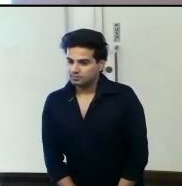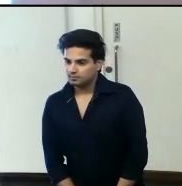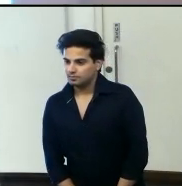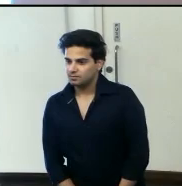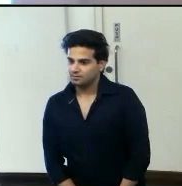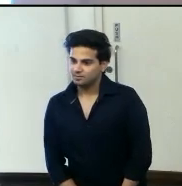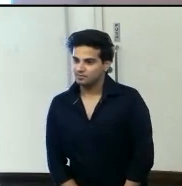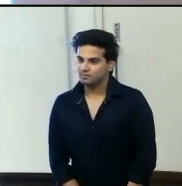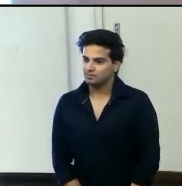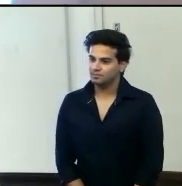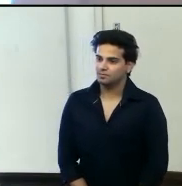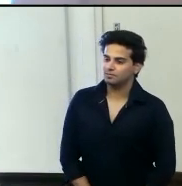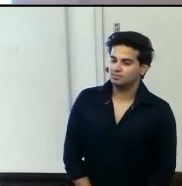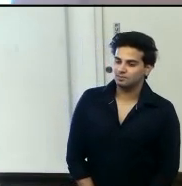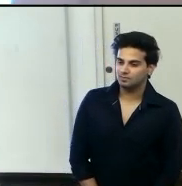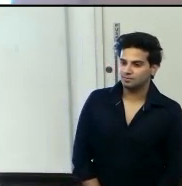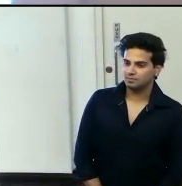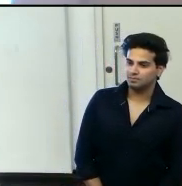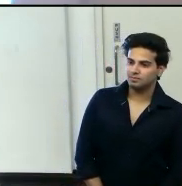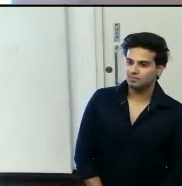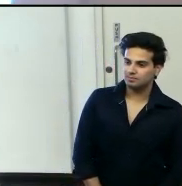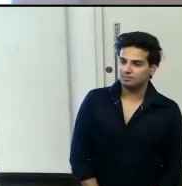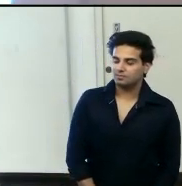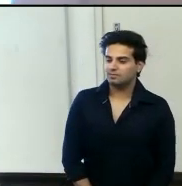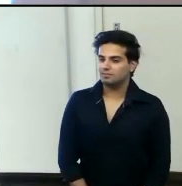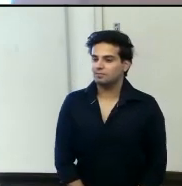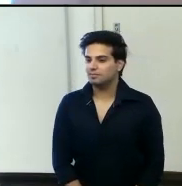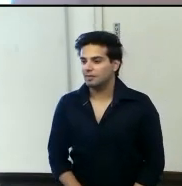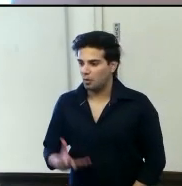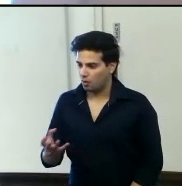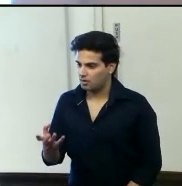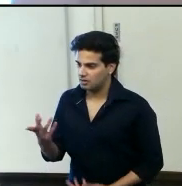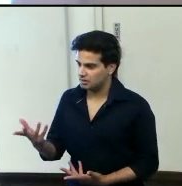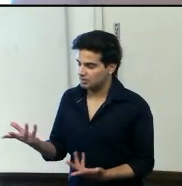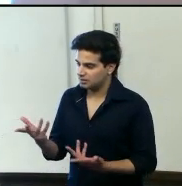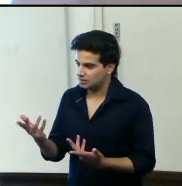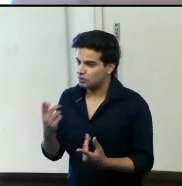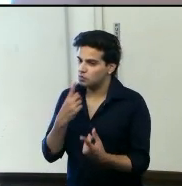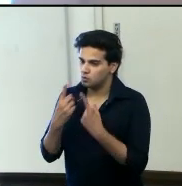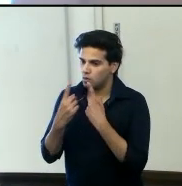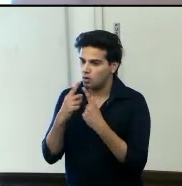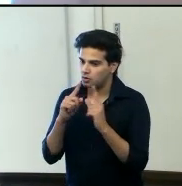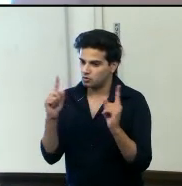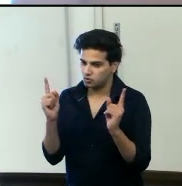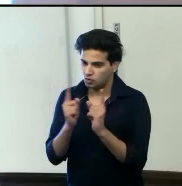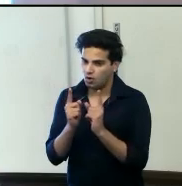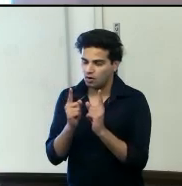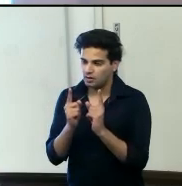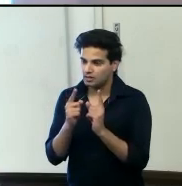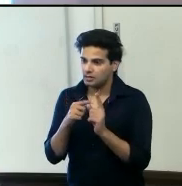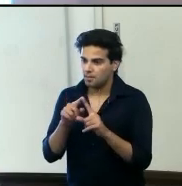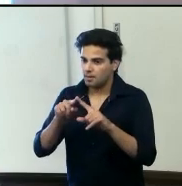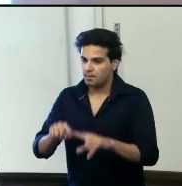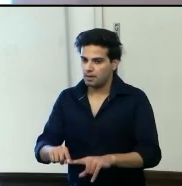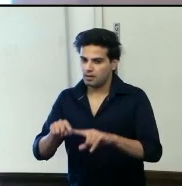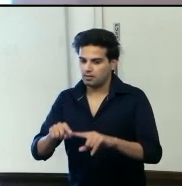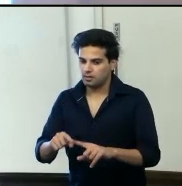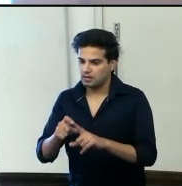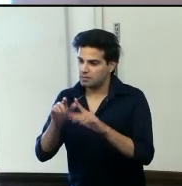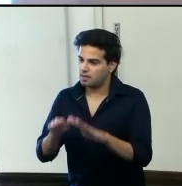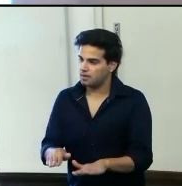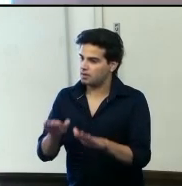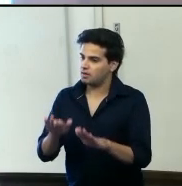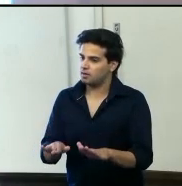ಬೇಕಾದಷ್ಟು ಮೀಡಿಯಮ್ಸಲ್ಲಿ ಕೆಲಸ ಮಾಡಿದ್ದೀರಾ. ಯುನೋ, ಐ ವುಡ್ ಲೈಕ್ ಯು ಟು ಟಾಕ್ ಅ ಲಿಟಲ್ ಬಿಟ್ ಅಬೌಟ್ ಇಂಟರ್ಡಿಪೆಂಡೆನ್ಸಿ ಆಫ್